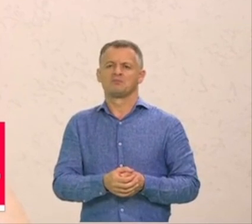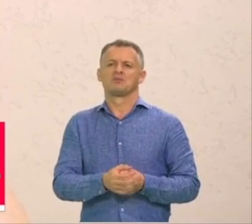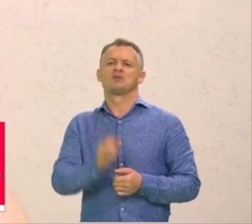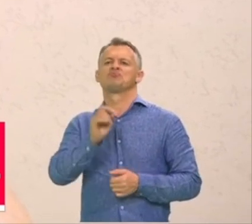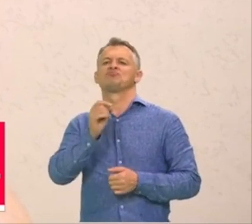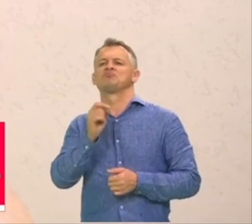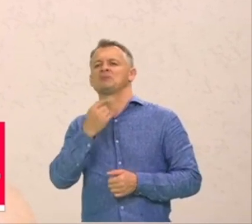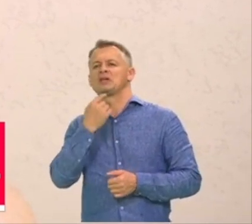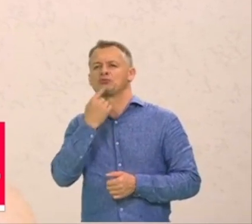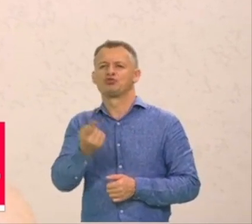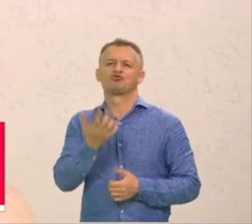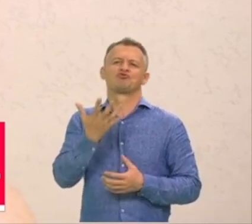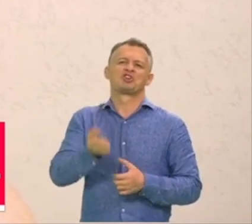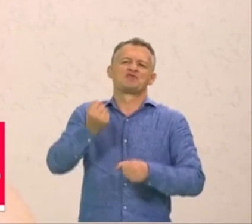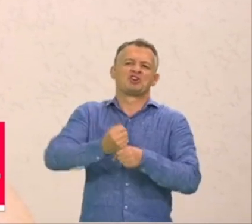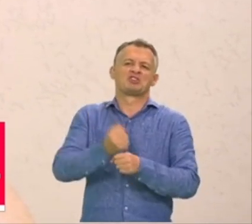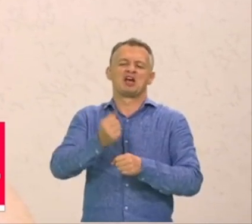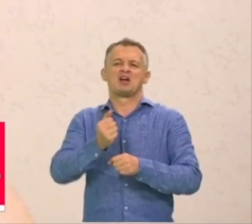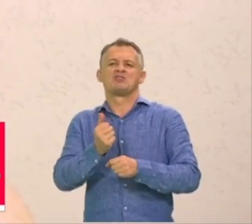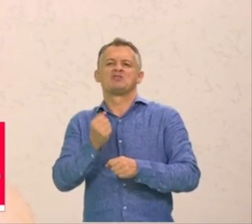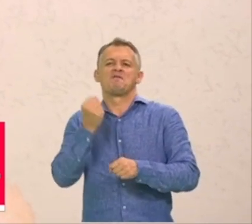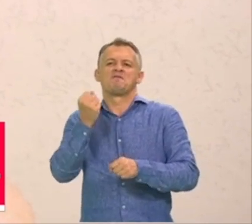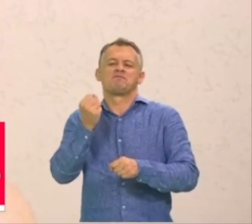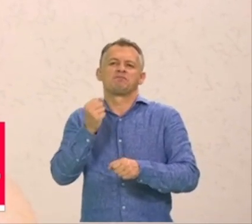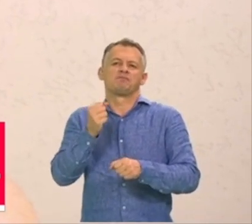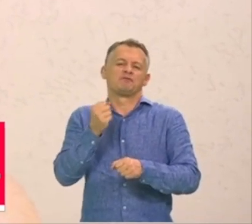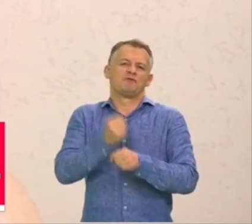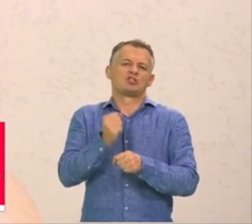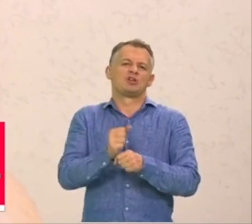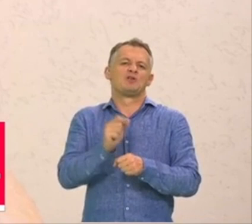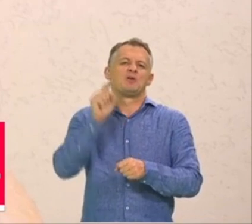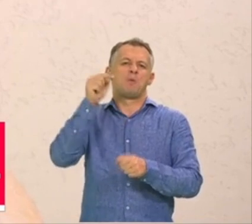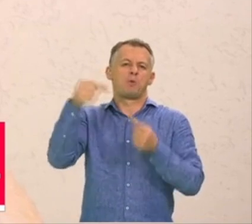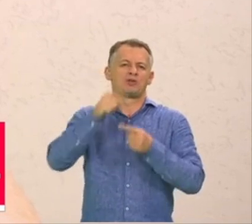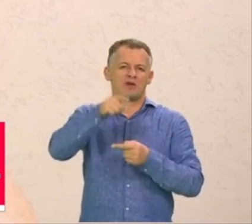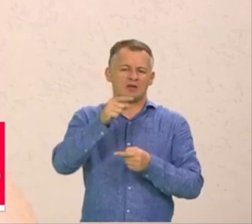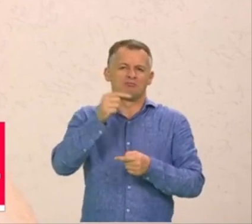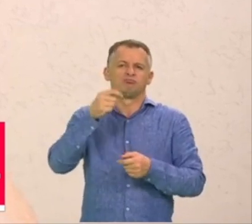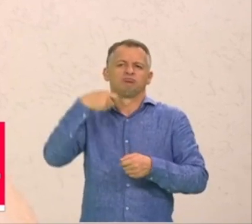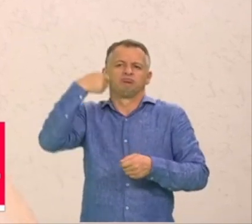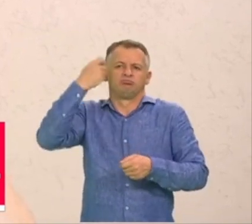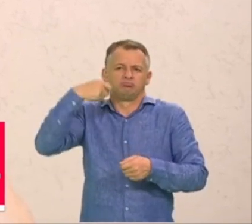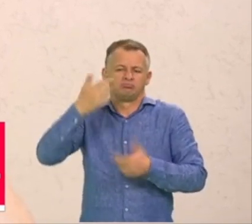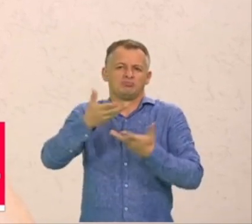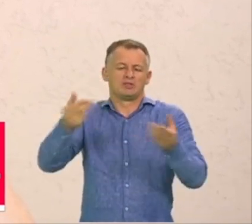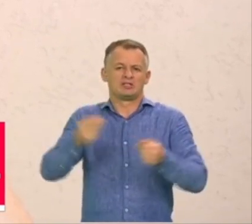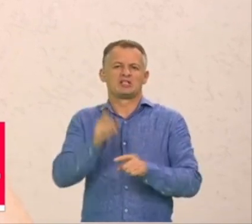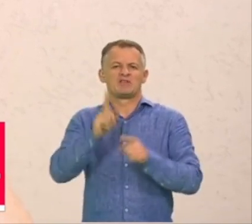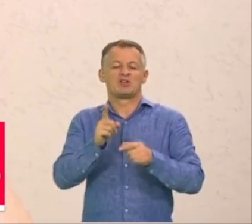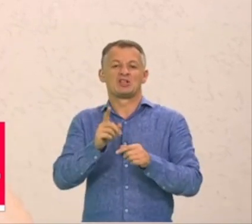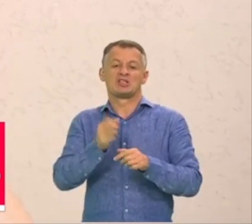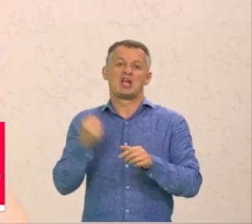Dacă m-aș face pe tine și o să te bat, o să mănânci cu paiul toată viața, în timp